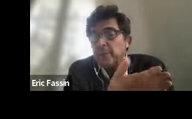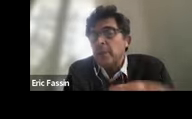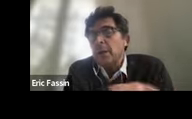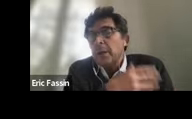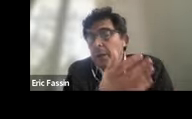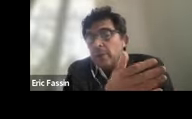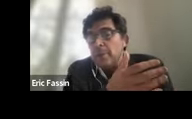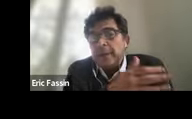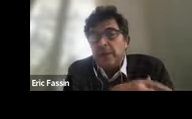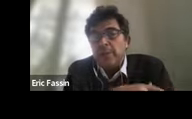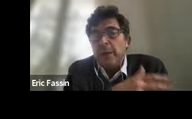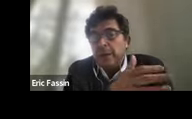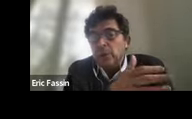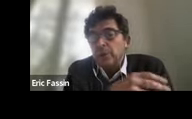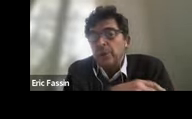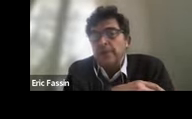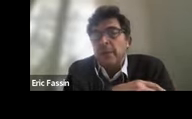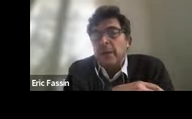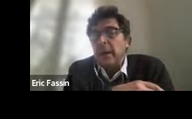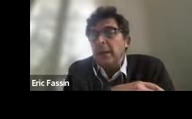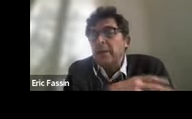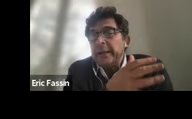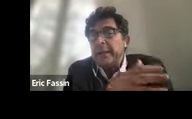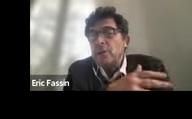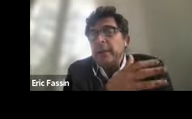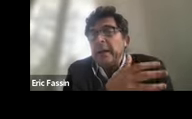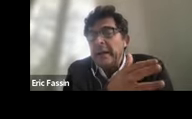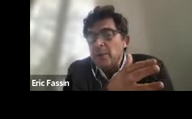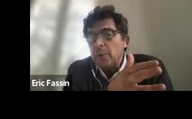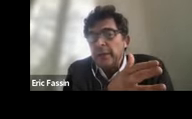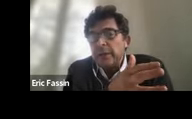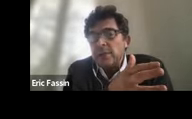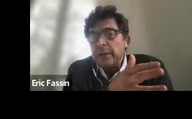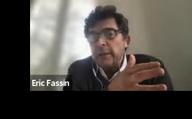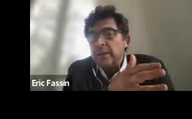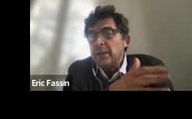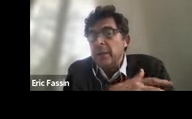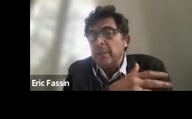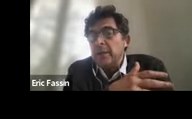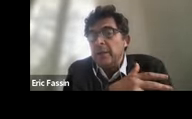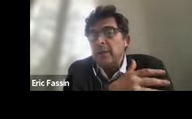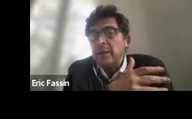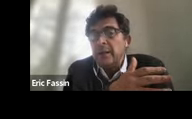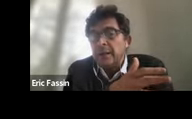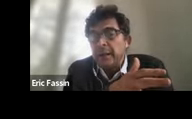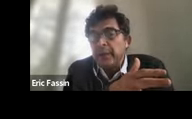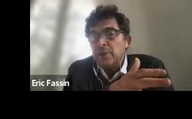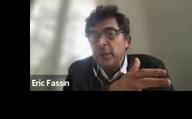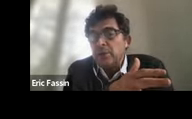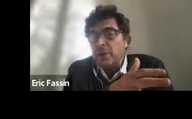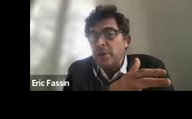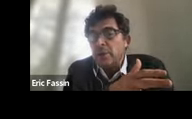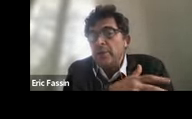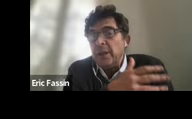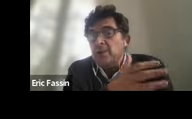universitaire. J'ai participé avec d'autres à la création d'un réseau international qui s'appelait